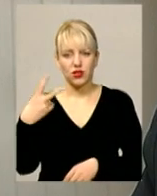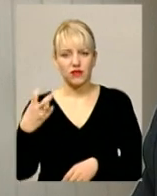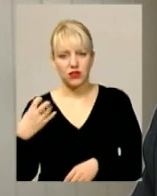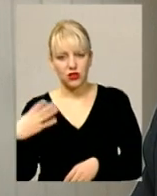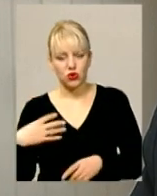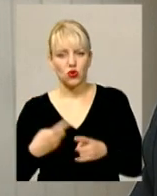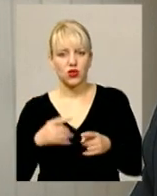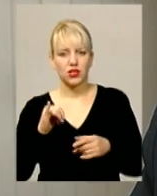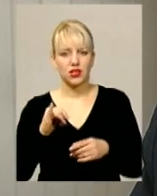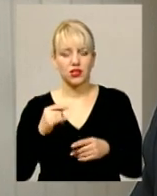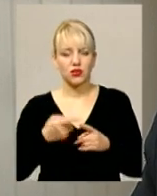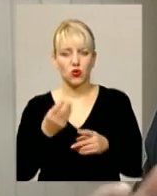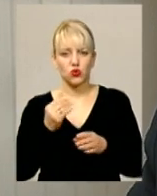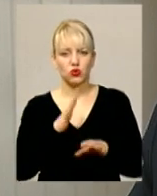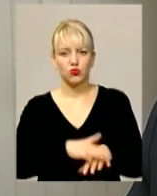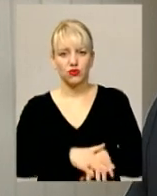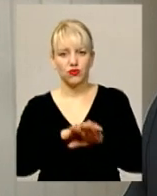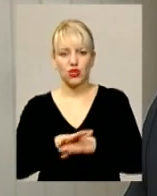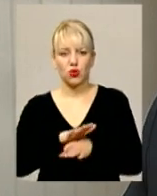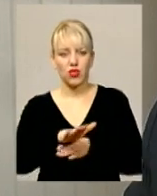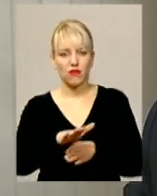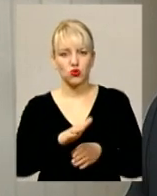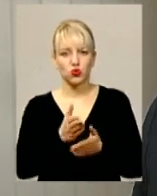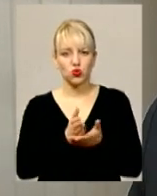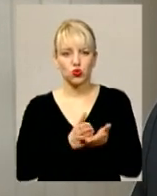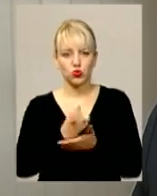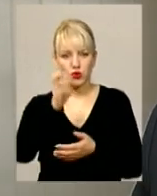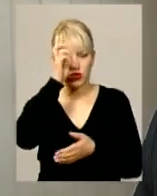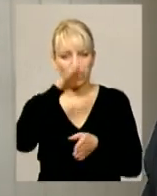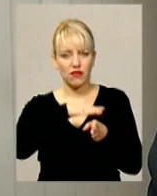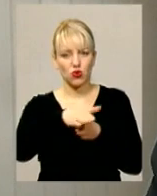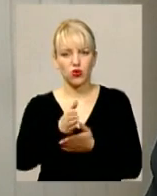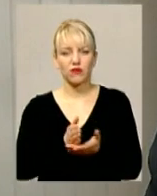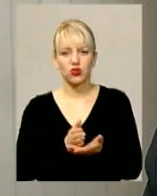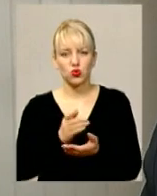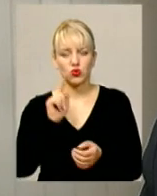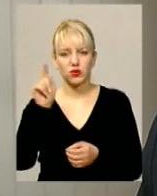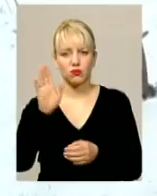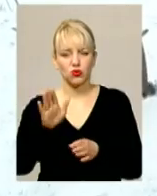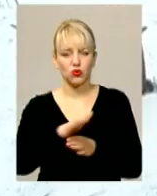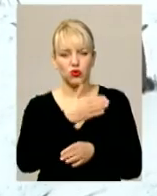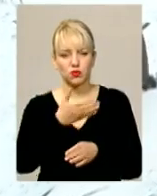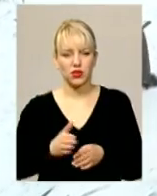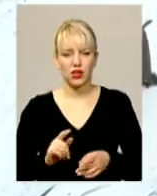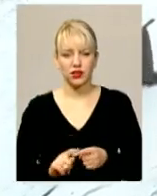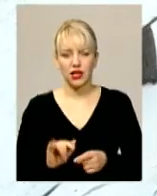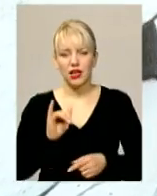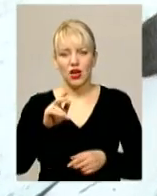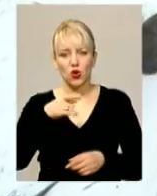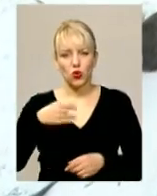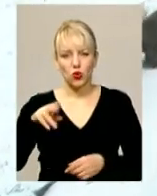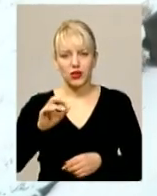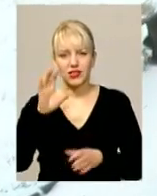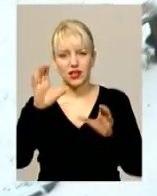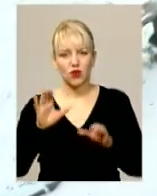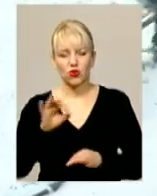направлятися в виконавчу службу, в державну виконавчу службу, а там вже буде розподілення. У грудні, коли новий законопроект